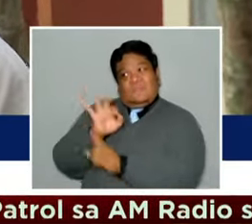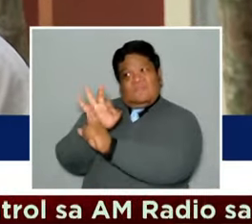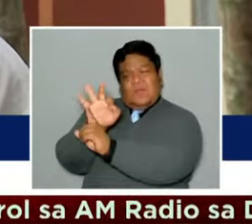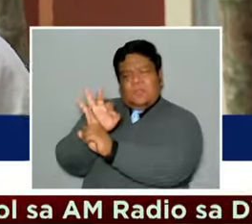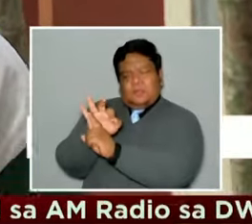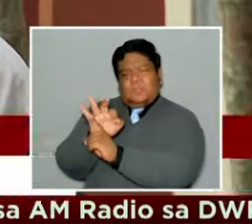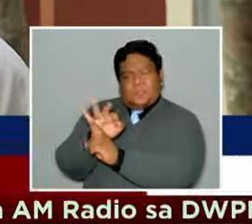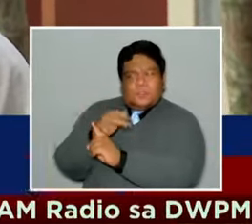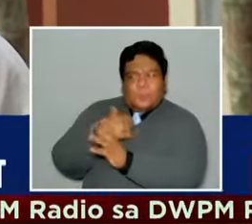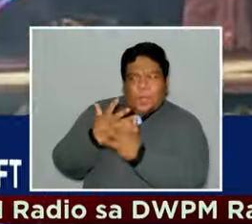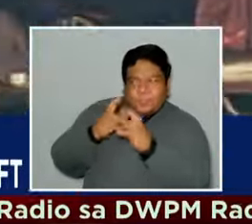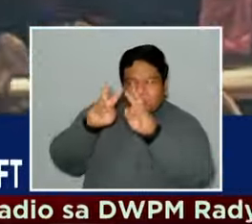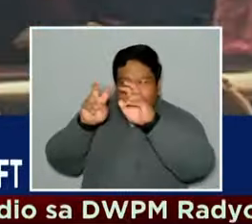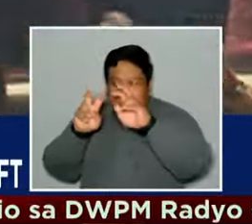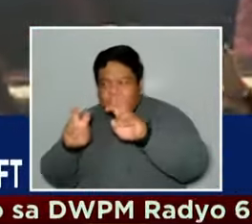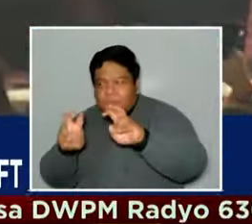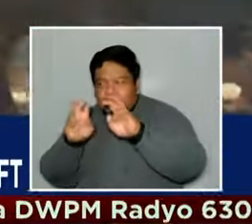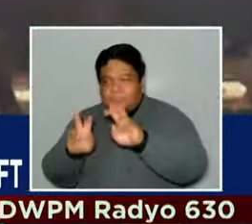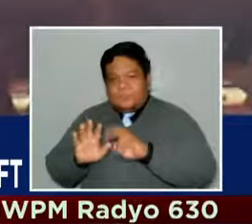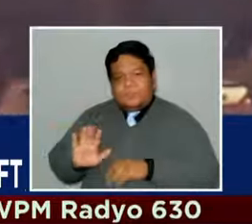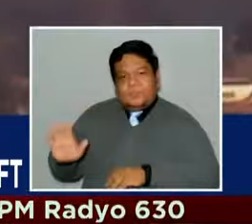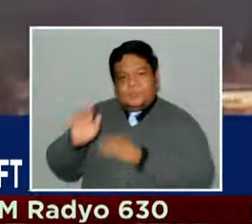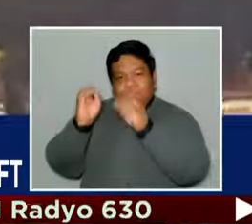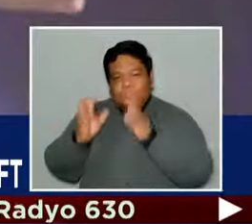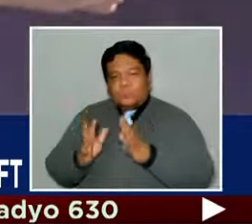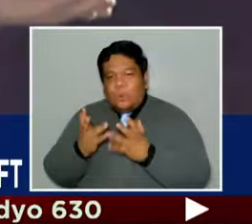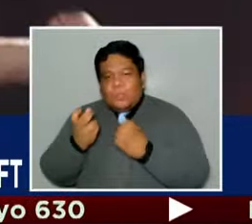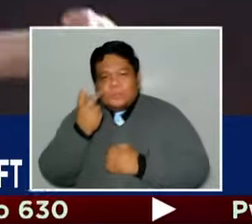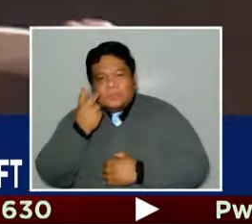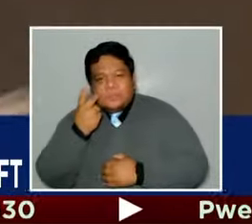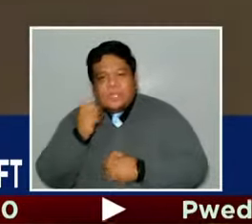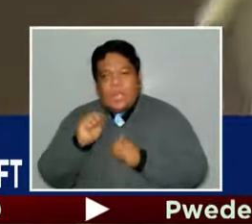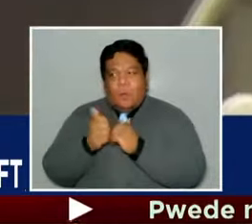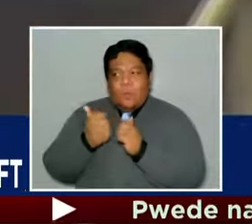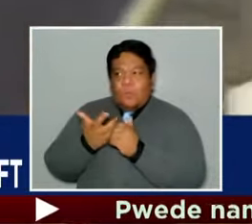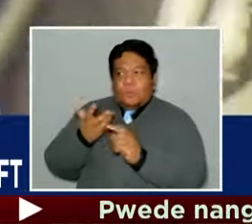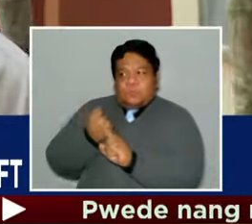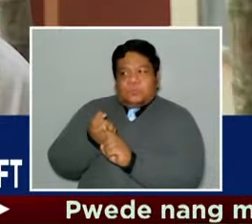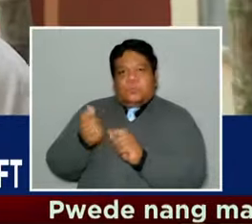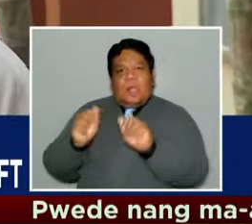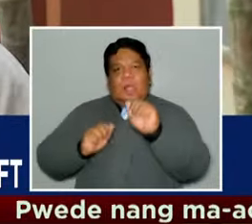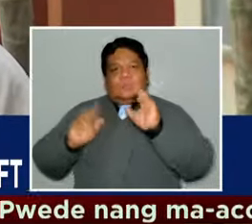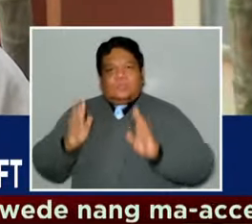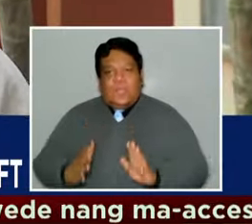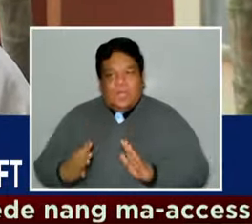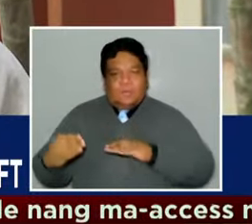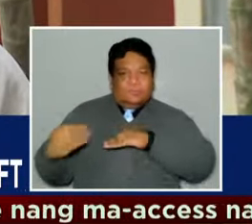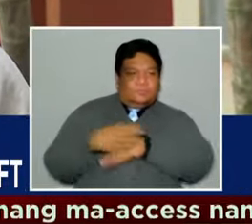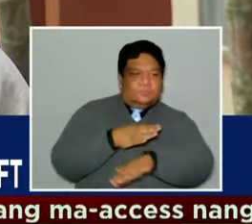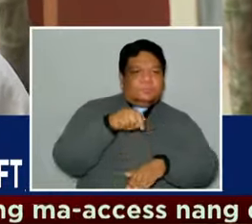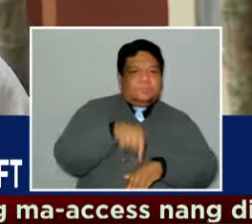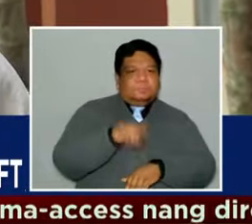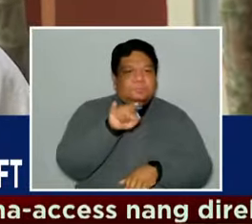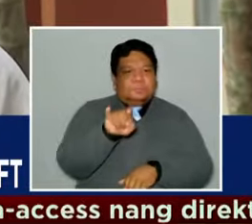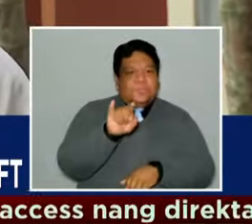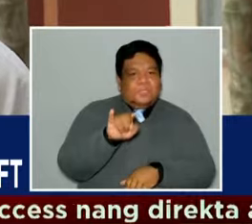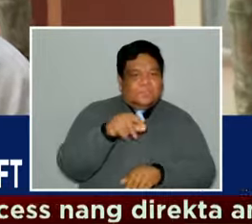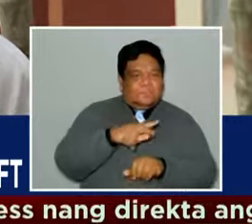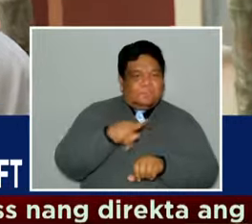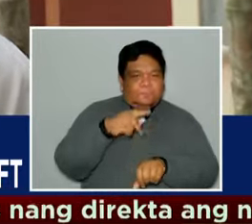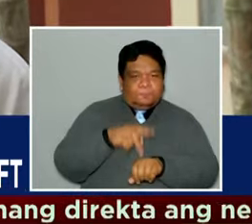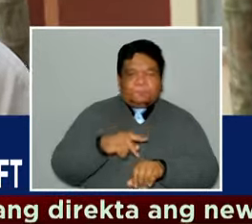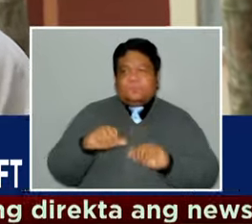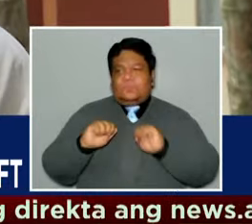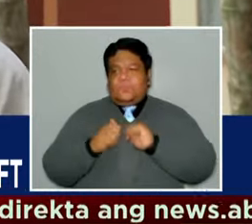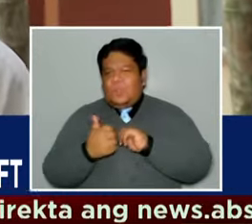ma-analyze ng ating mga professors paano po naapekto ng ating mga celebrities ang media at paano niya ma-perform ang mga